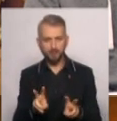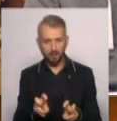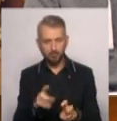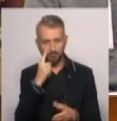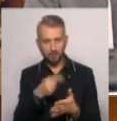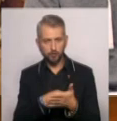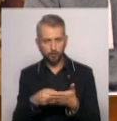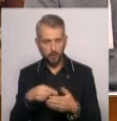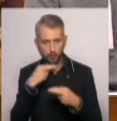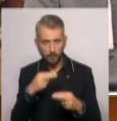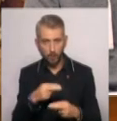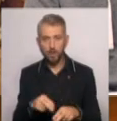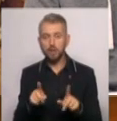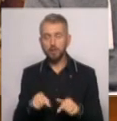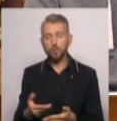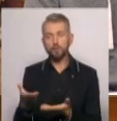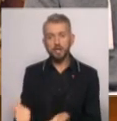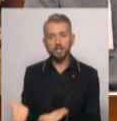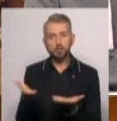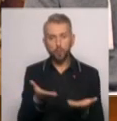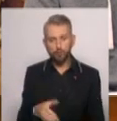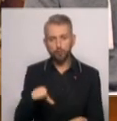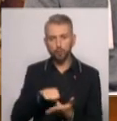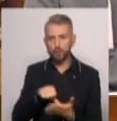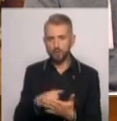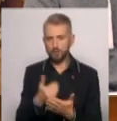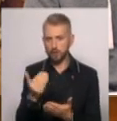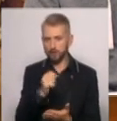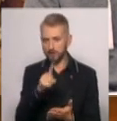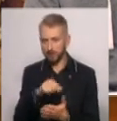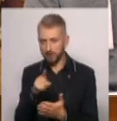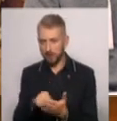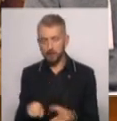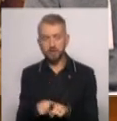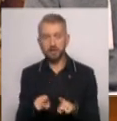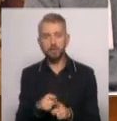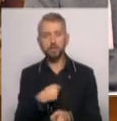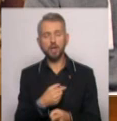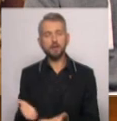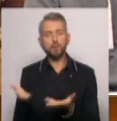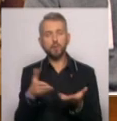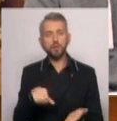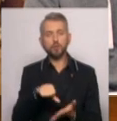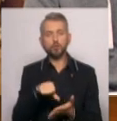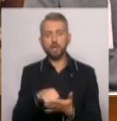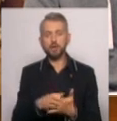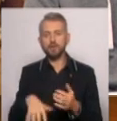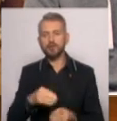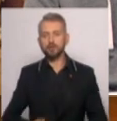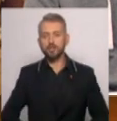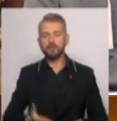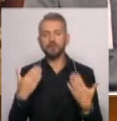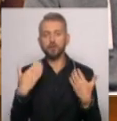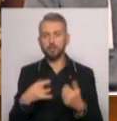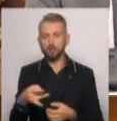акцентувати увагу. І, звичайно, вас запрошуємо долучатися з вашими запитаннями. І так само я запрошую долучатися всіх жителів Святошинського